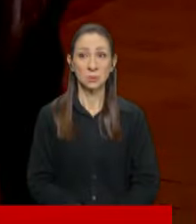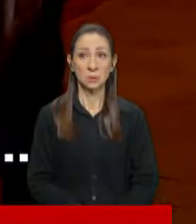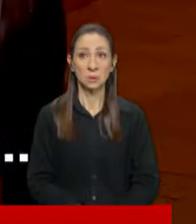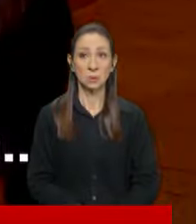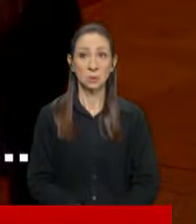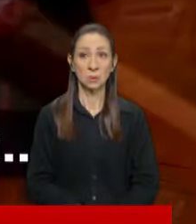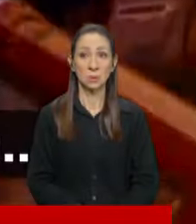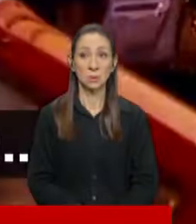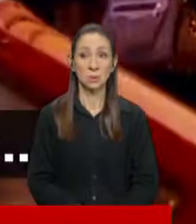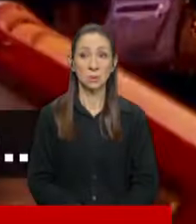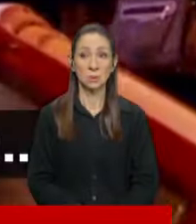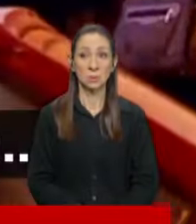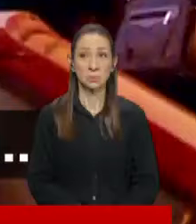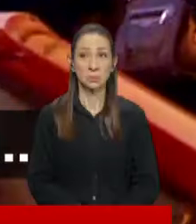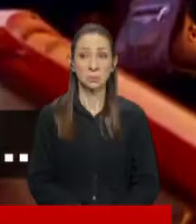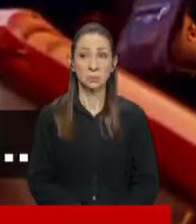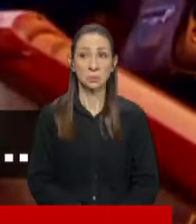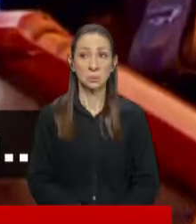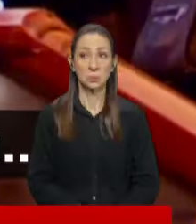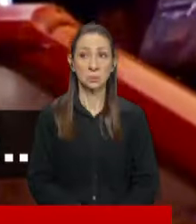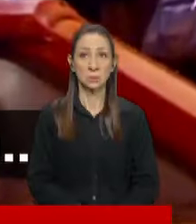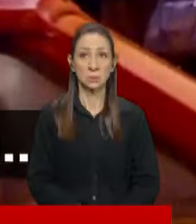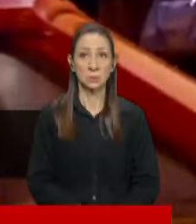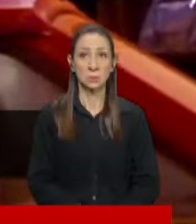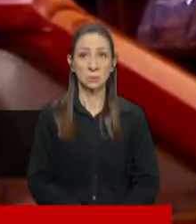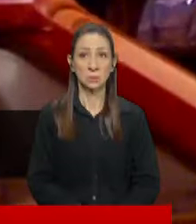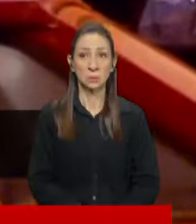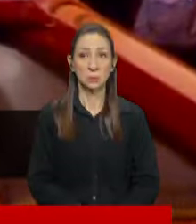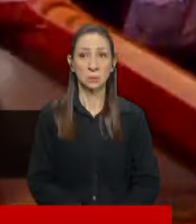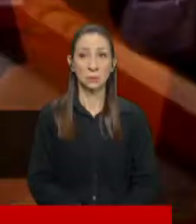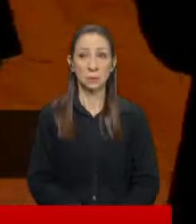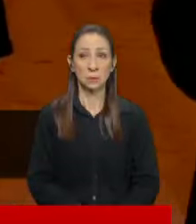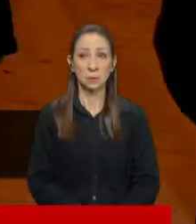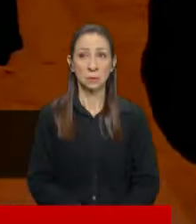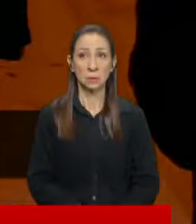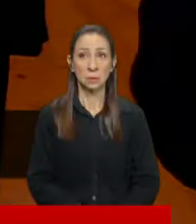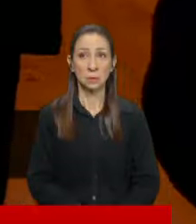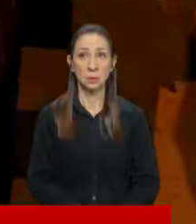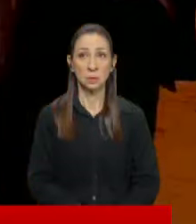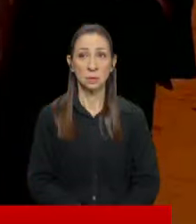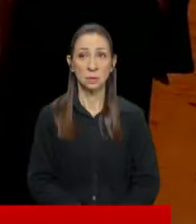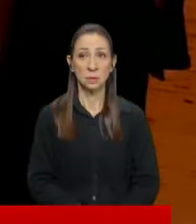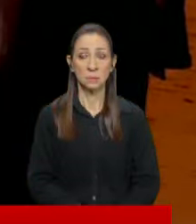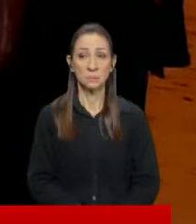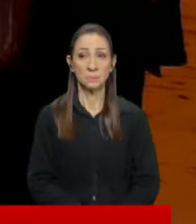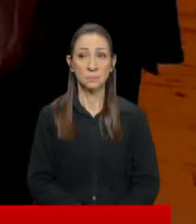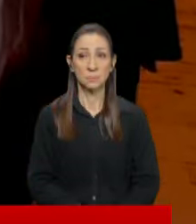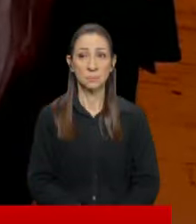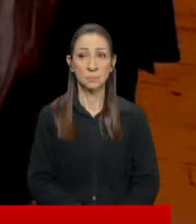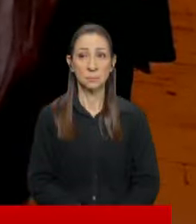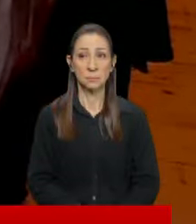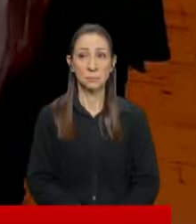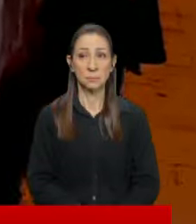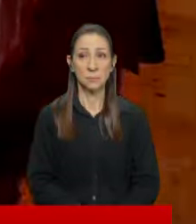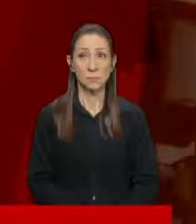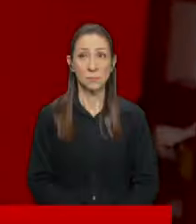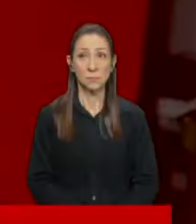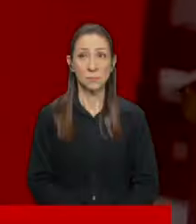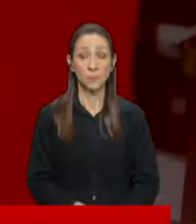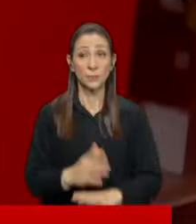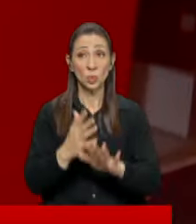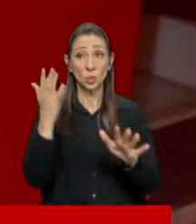bitti. Bugün yine namaz kıldım camıda. Geldim sıraya girdim. 9 orada bekleyeceğiz. Kalabalık çok diye aşağı yola